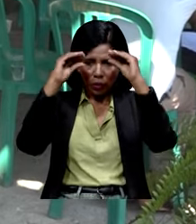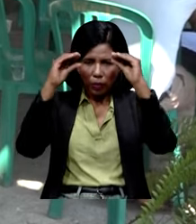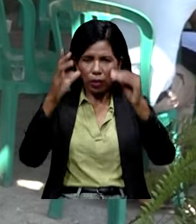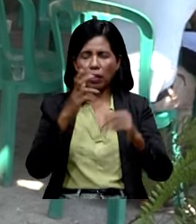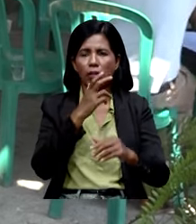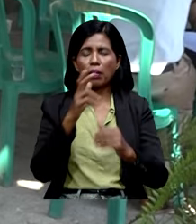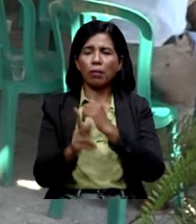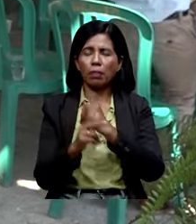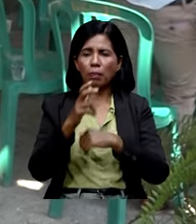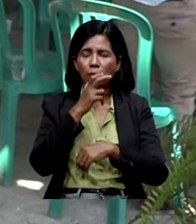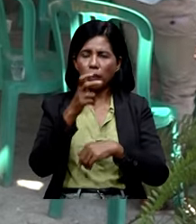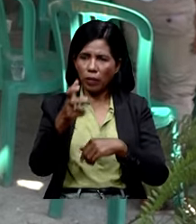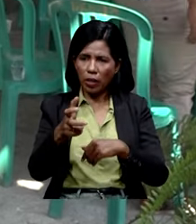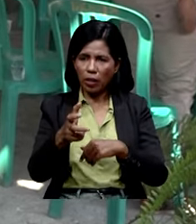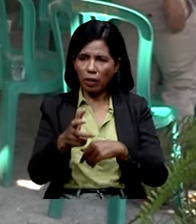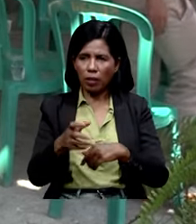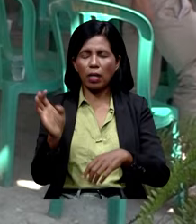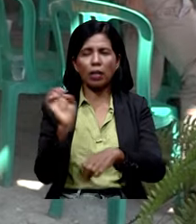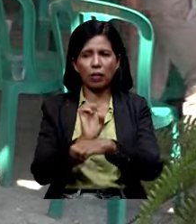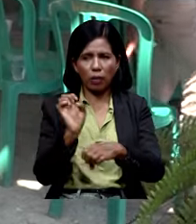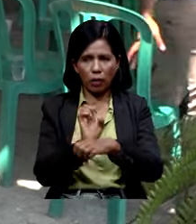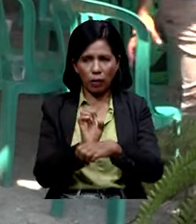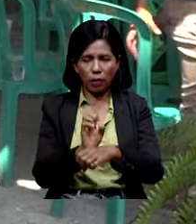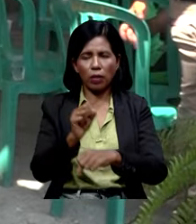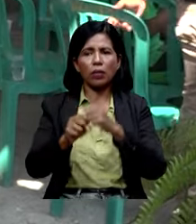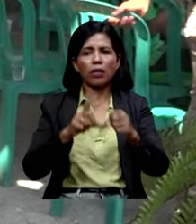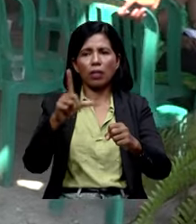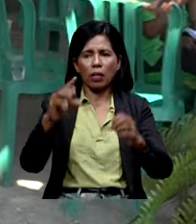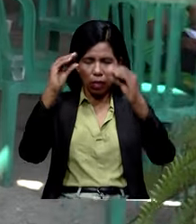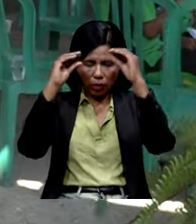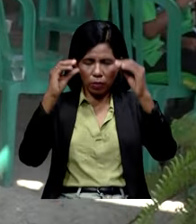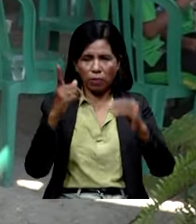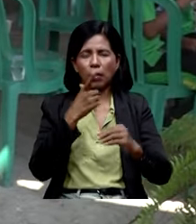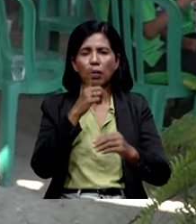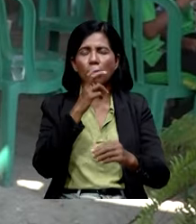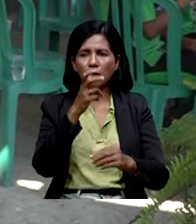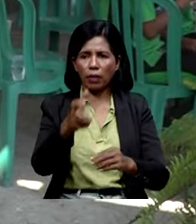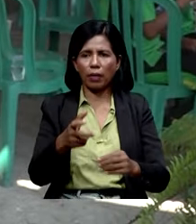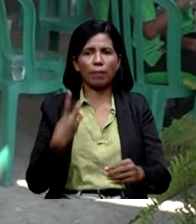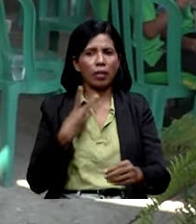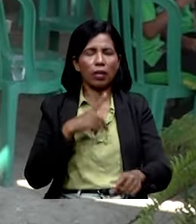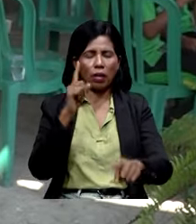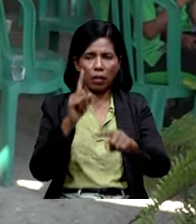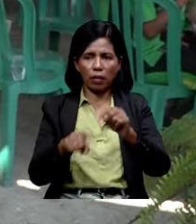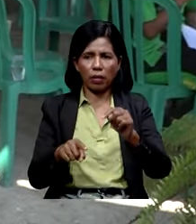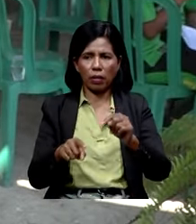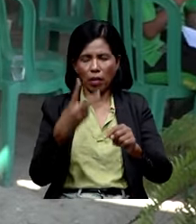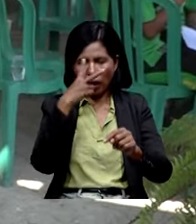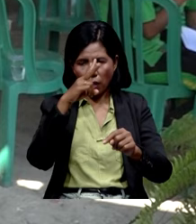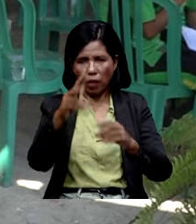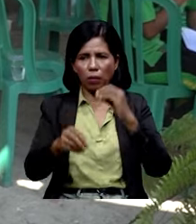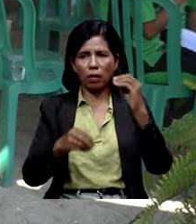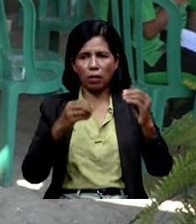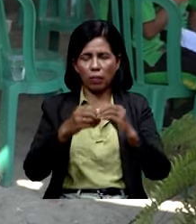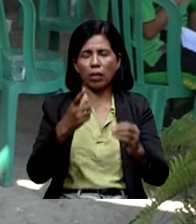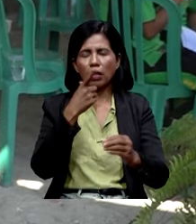iha parte dia niya iha ekonomi ya. Ekonomi ho sosiologi mak kanoreng fali lingko Portugis. Intong amin labela tu domina kalian itu kono bayi